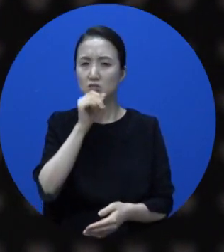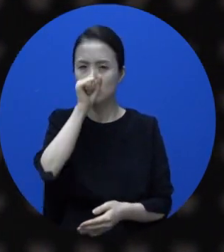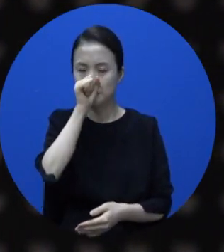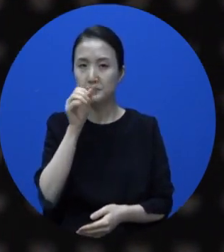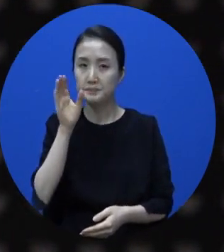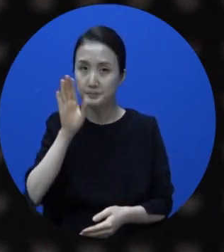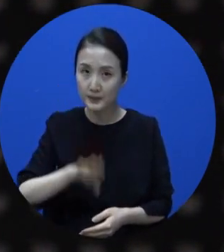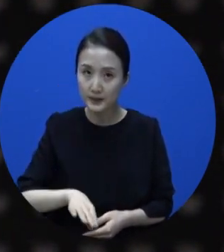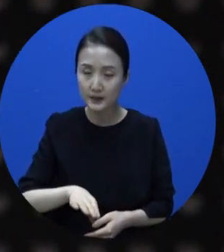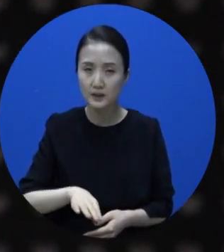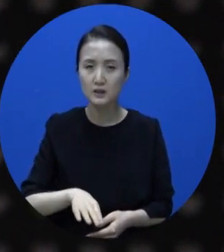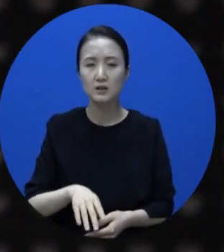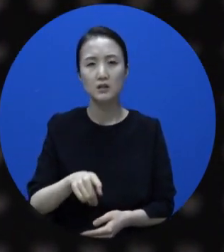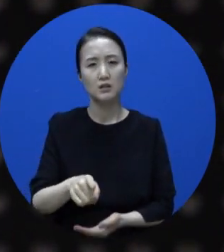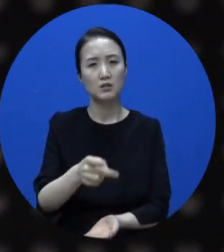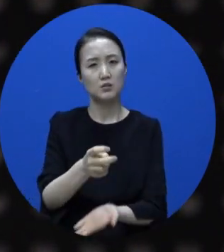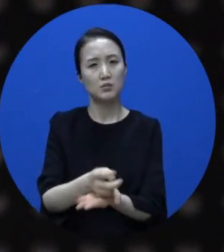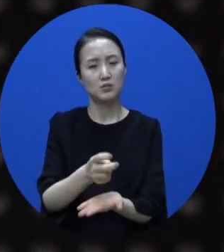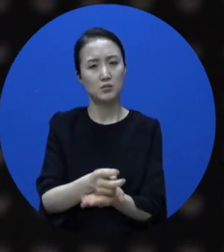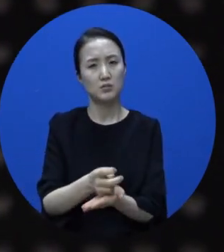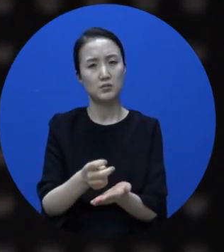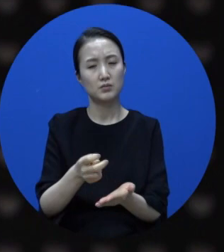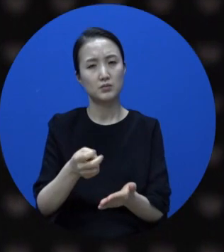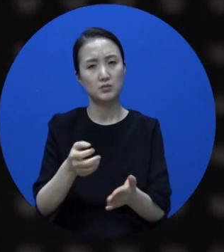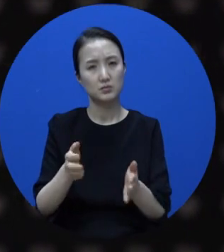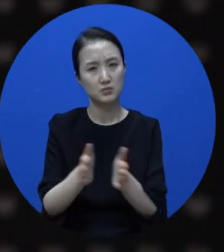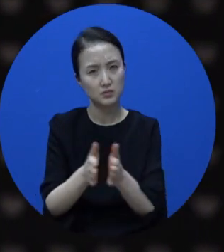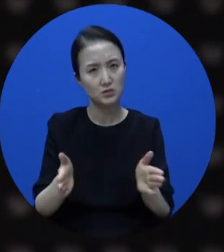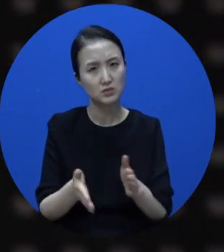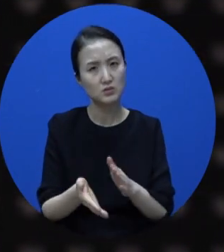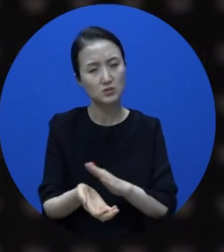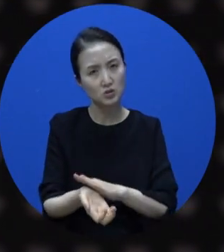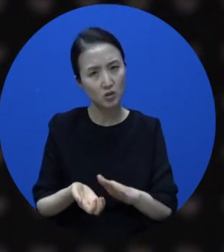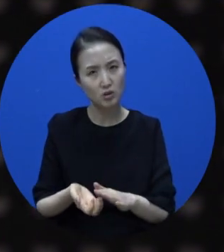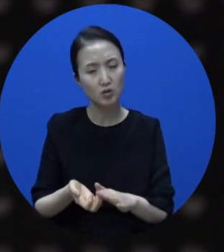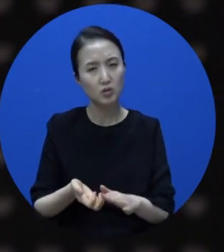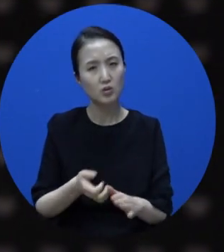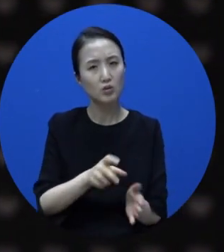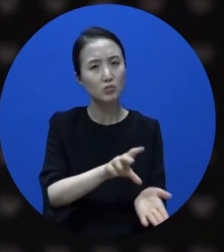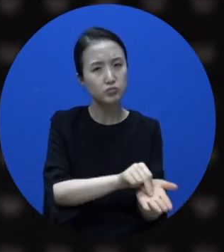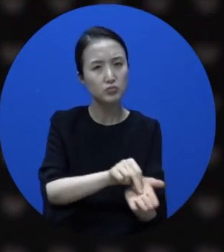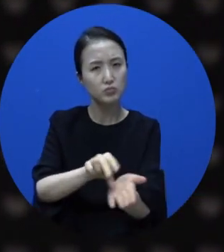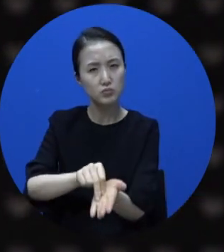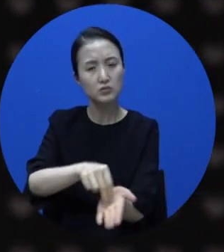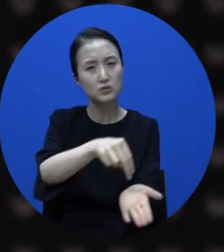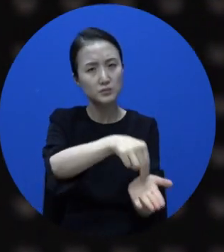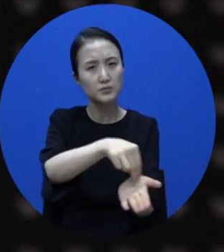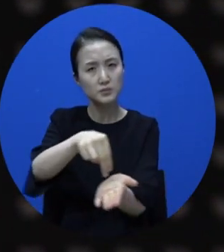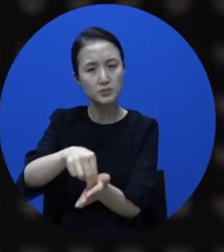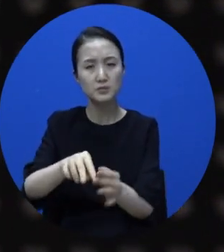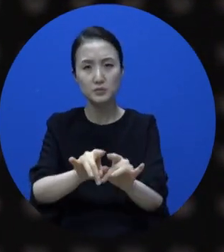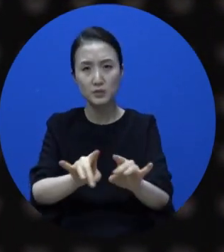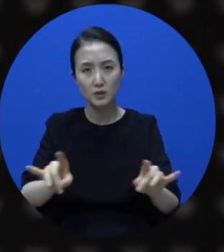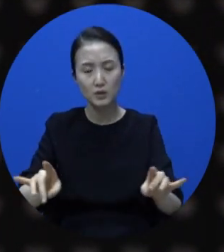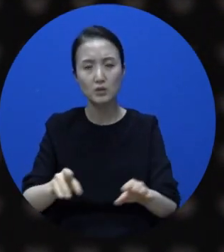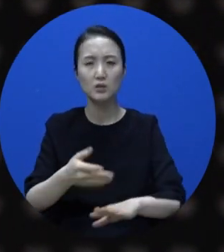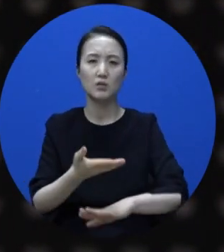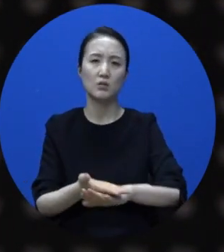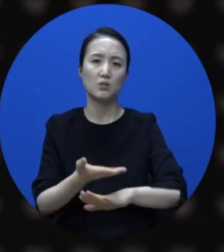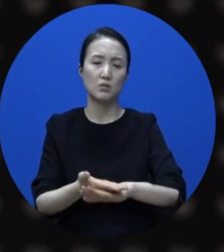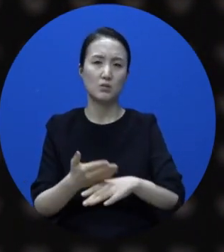이걸 도입하는 과정에서 여러가지 악조건 들을 해결하는 그런 노력 반드시